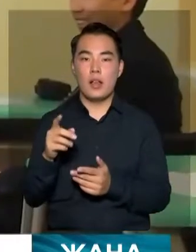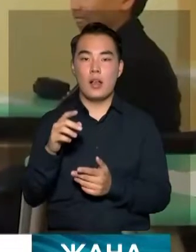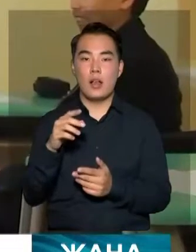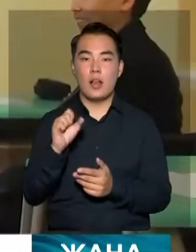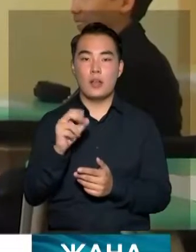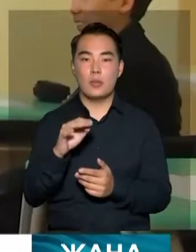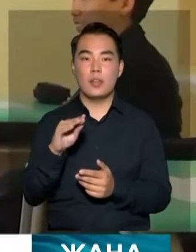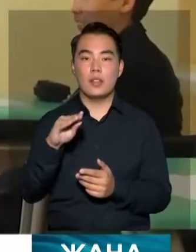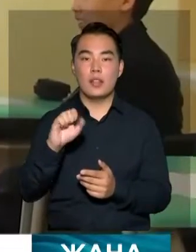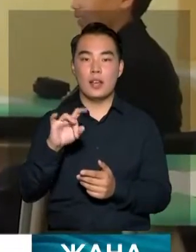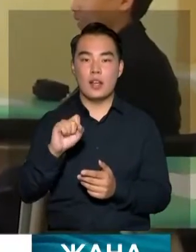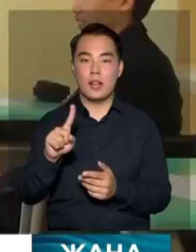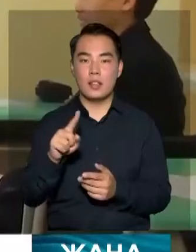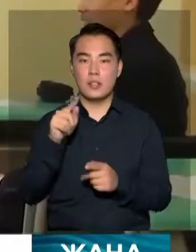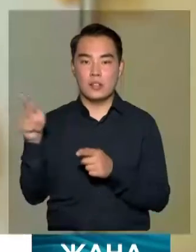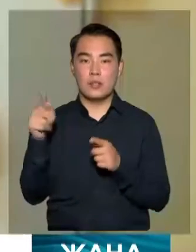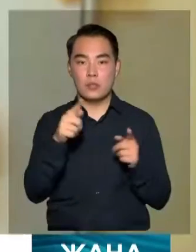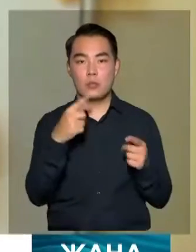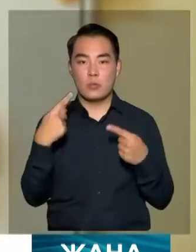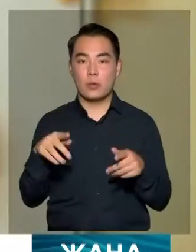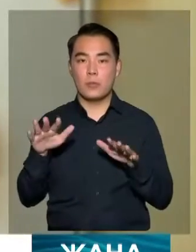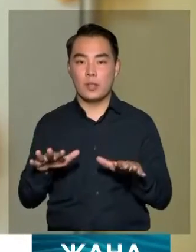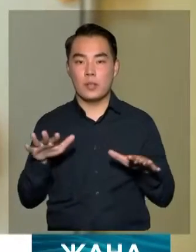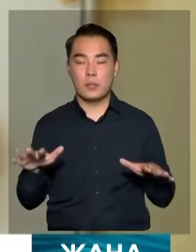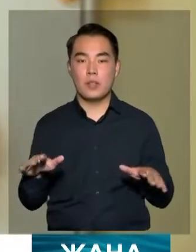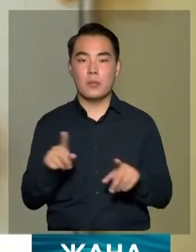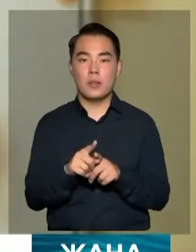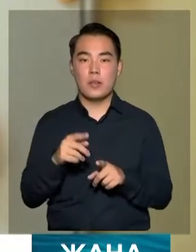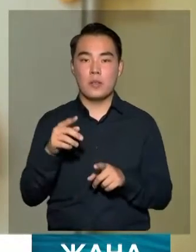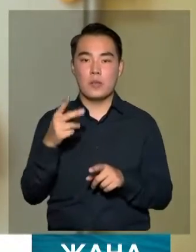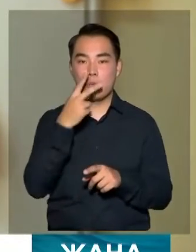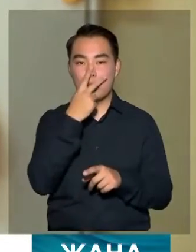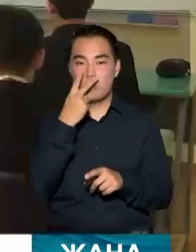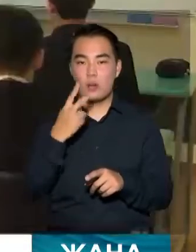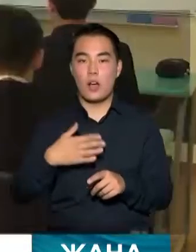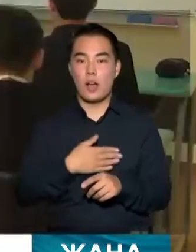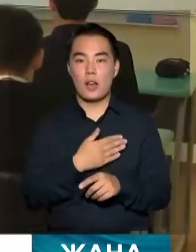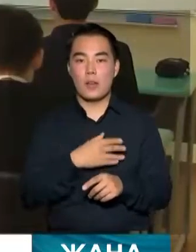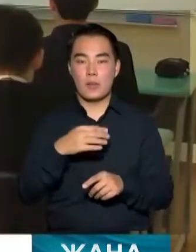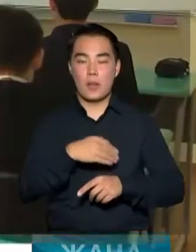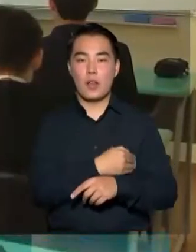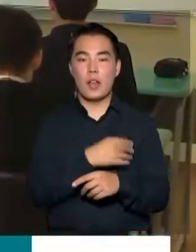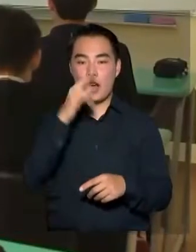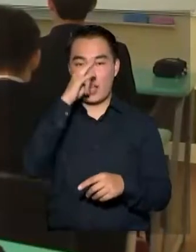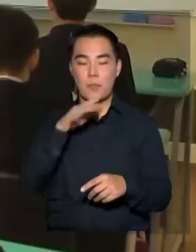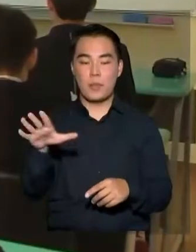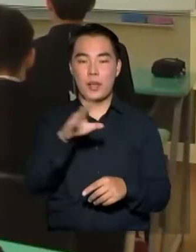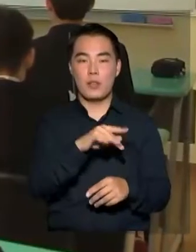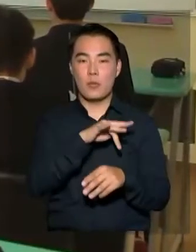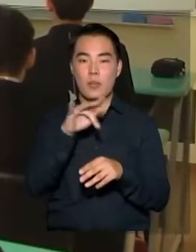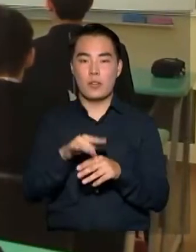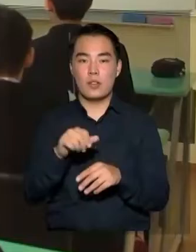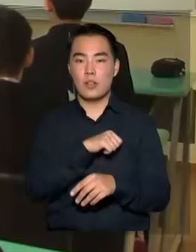болыпты. Енді Нейтан шетелдіктерді Қазақстанға осында тұруға және бәрін өз көзімен көруге шақырып отыр. Асылбек Тойбек,